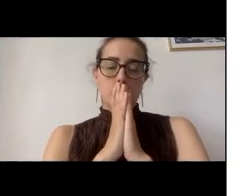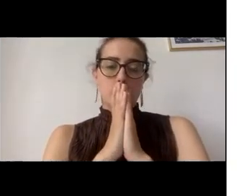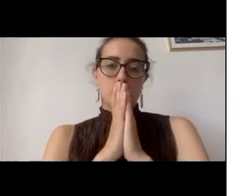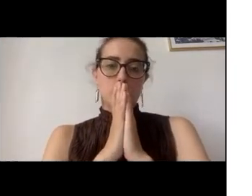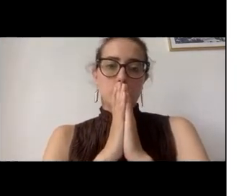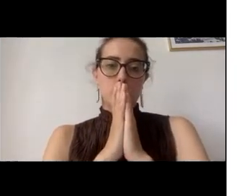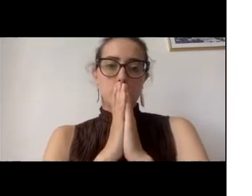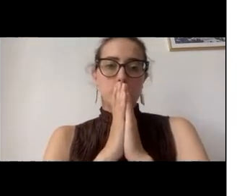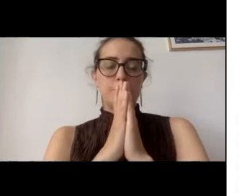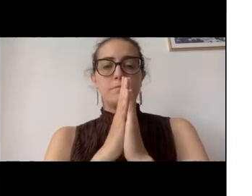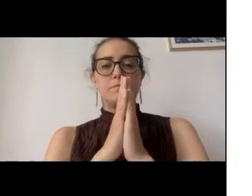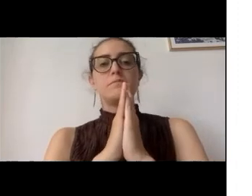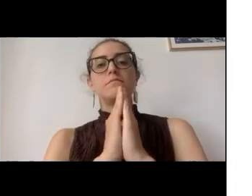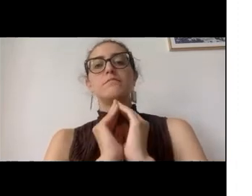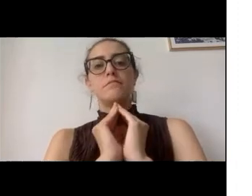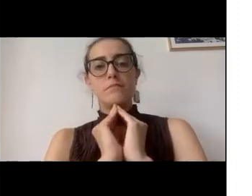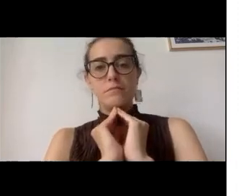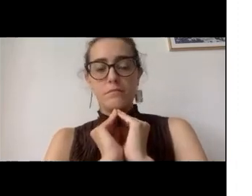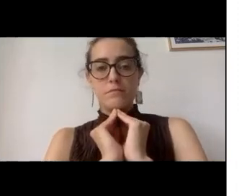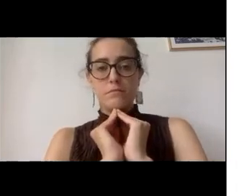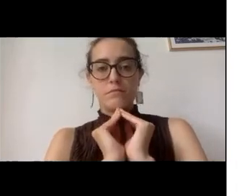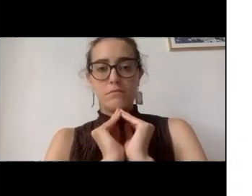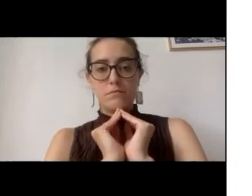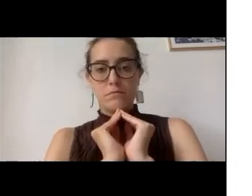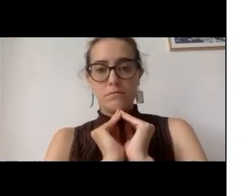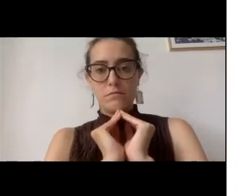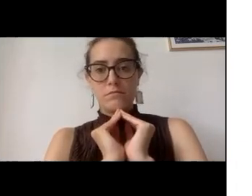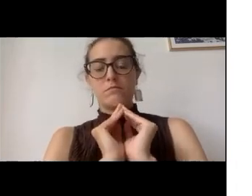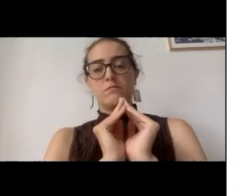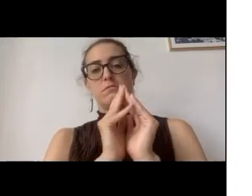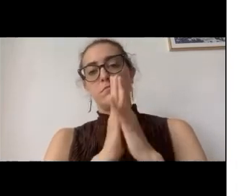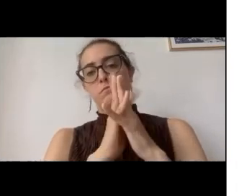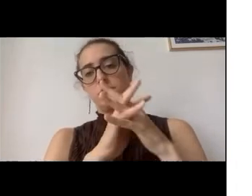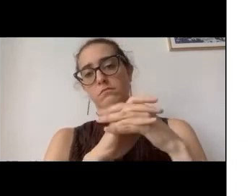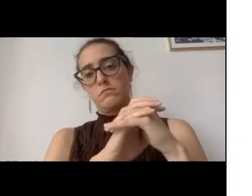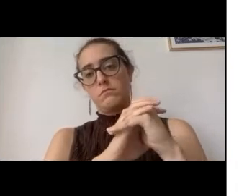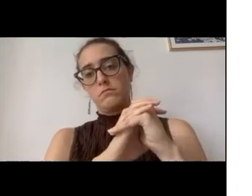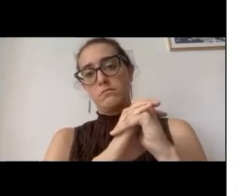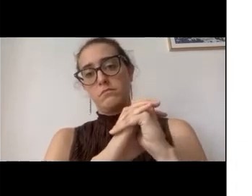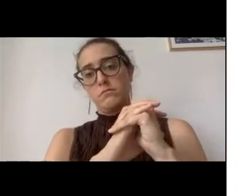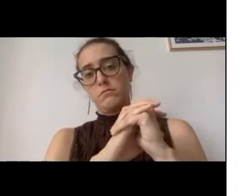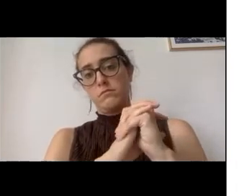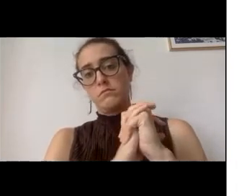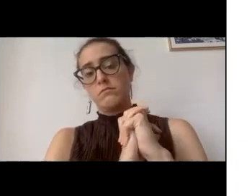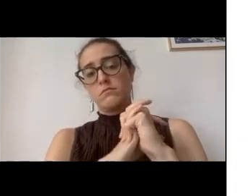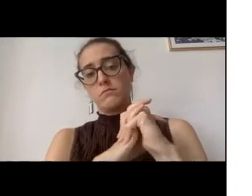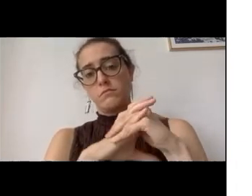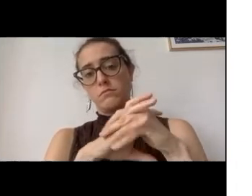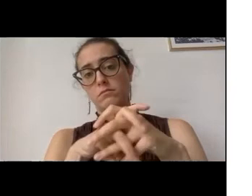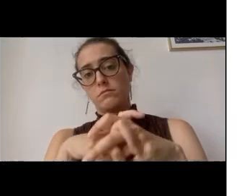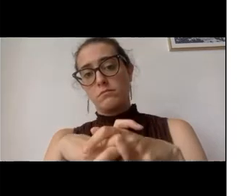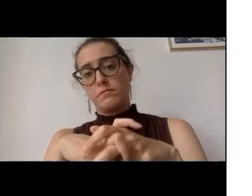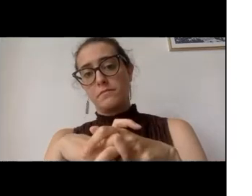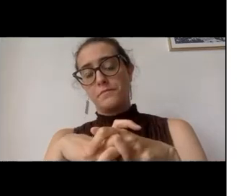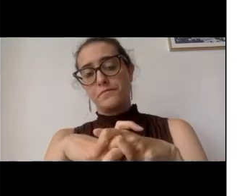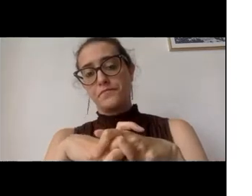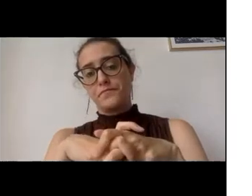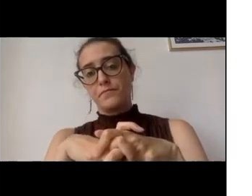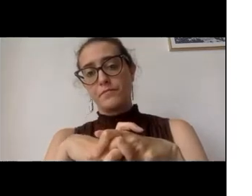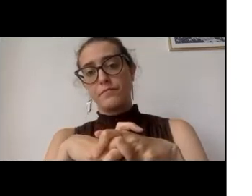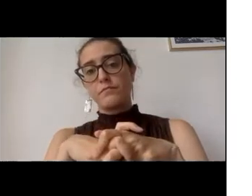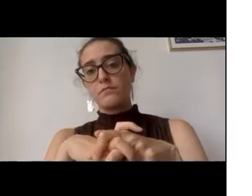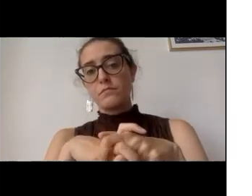soggetto giuridico più appropriato per costituire la comunità perché di fatto è qualcosa di molto nuovo per cui non ci sono esperienze